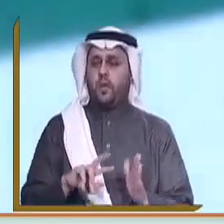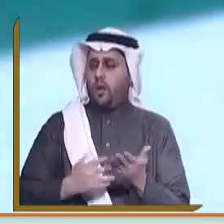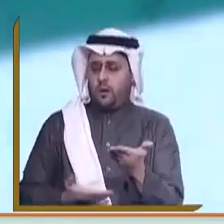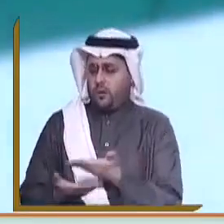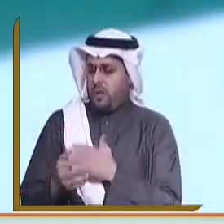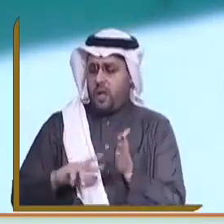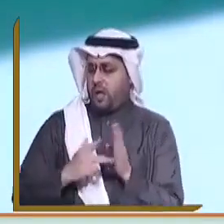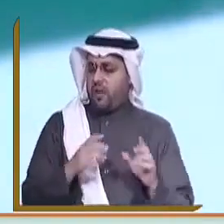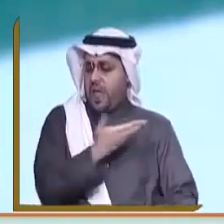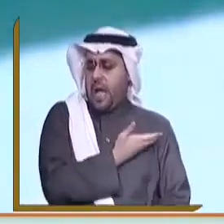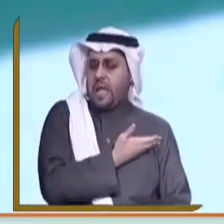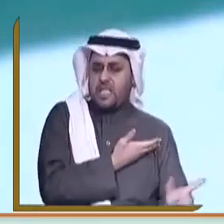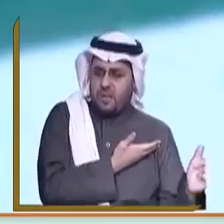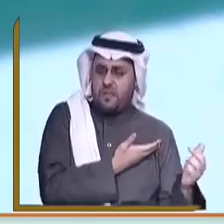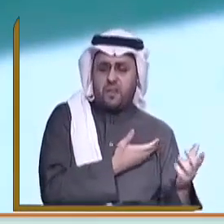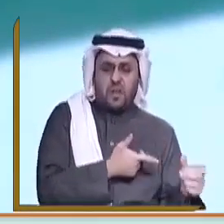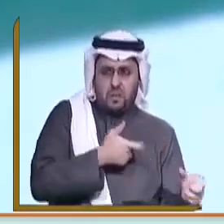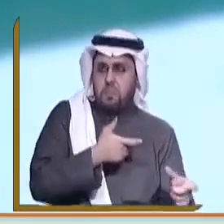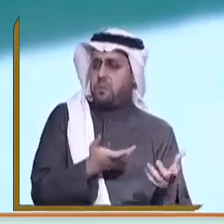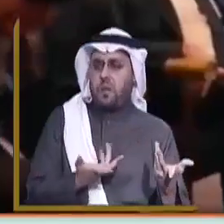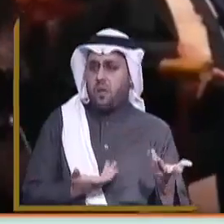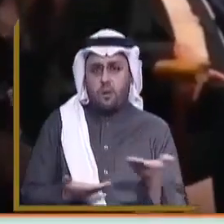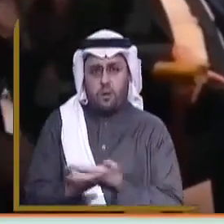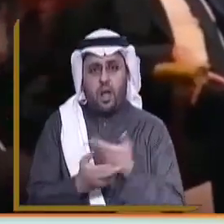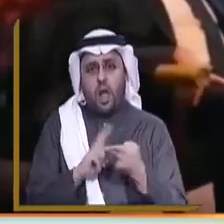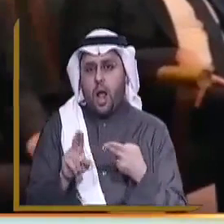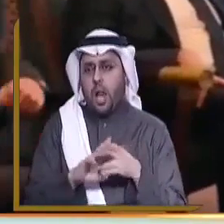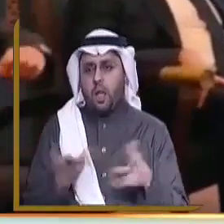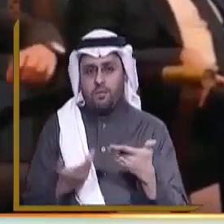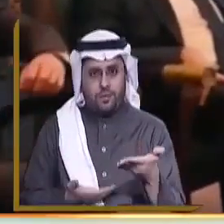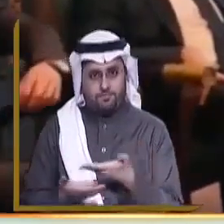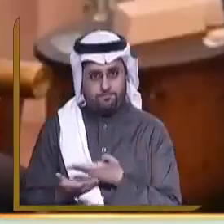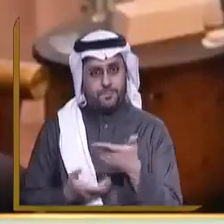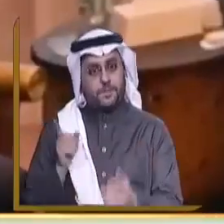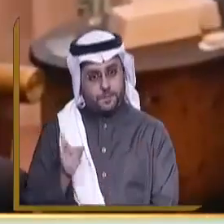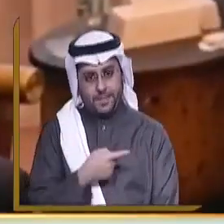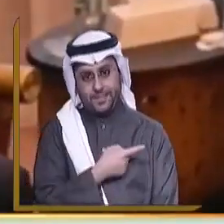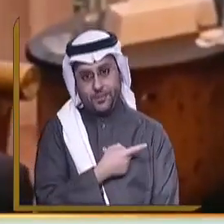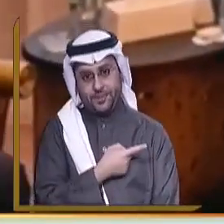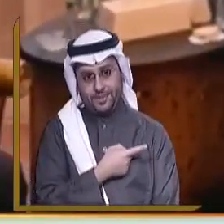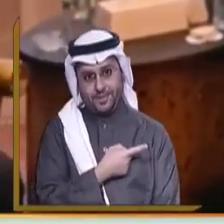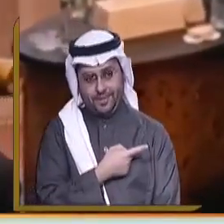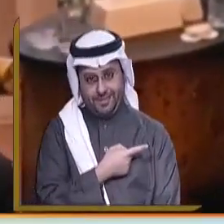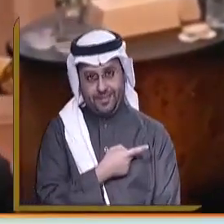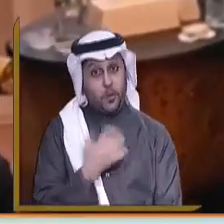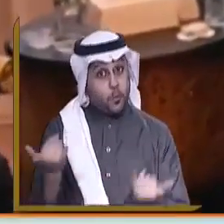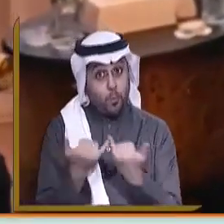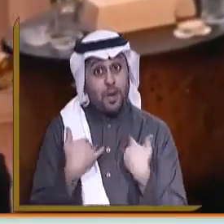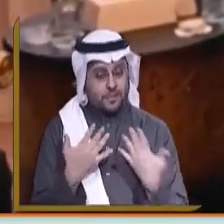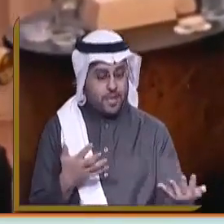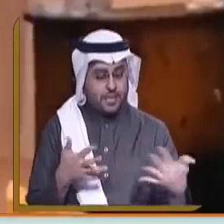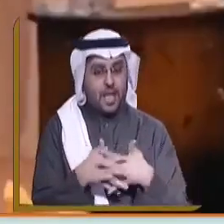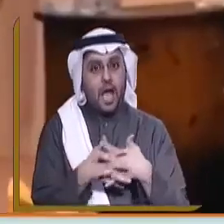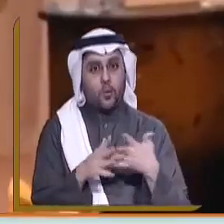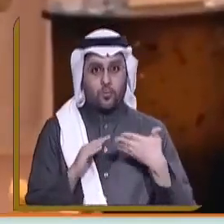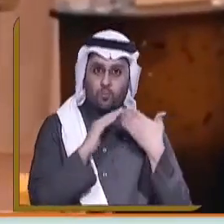والجهود الدوليه المبذوله بشانها كما ناقش تكثيف التواصل مع المج المجتمع الدولي للضغط باتجاه الوقف الفوري للتصعيد